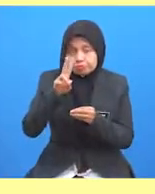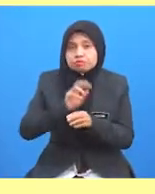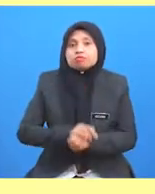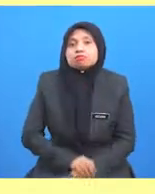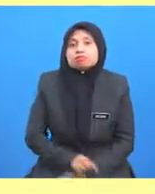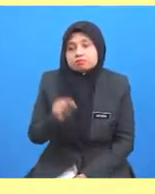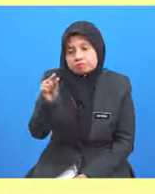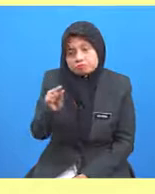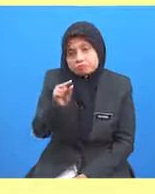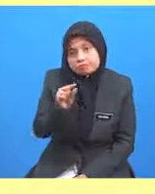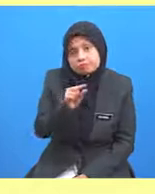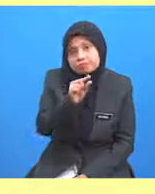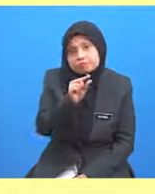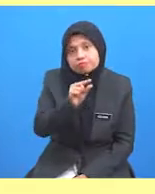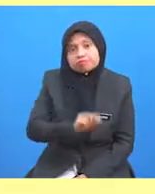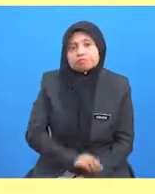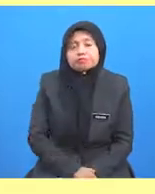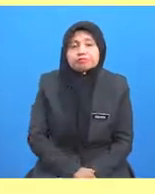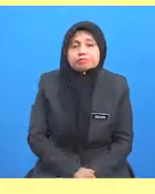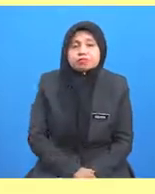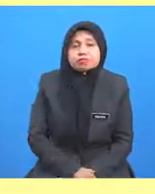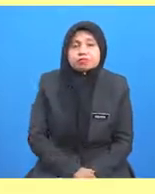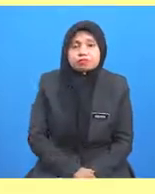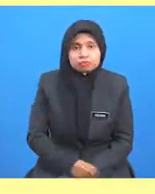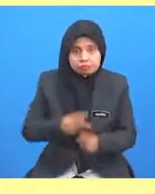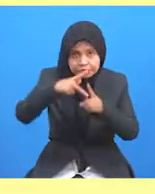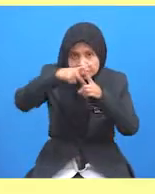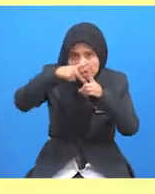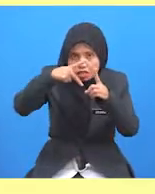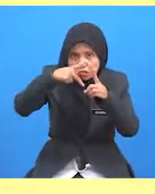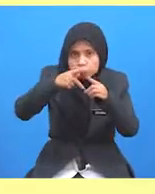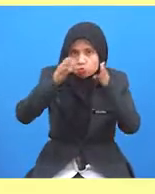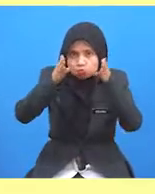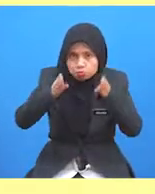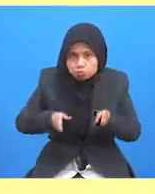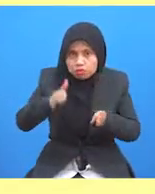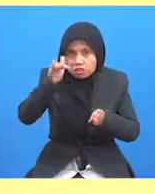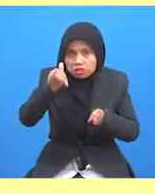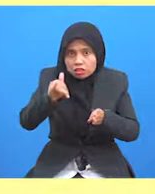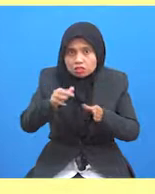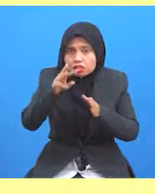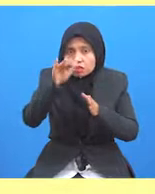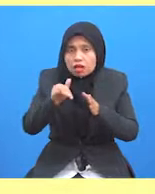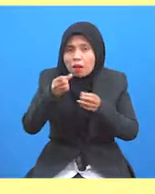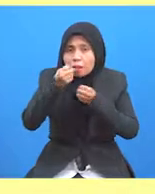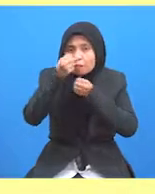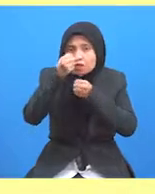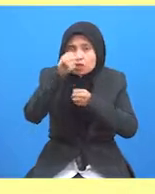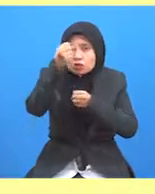ilallah, daripada orang yang menyeru manusia kepada Allah. Wa